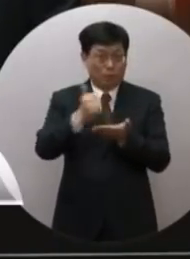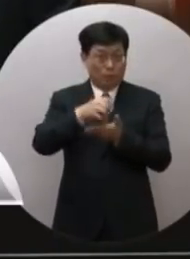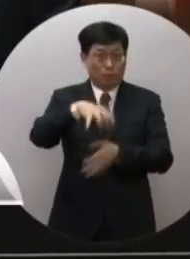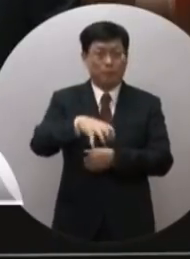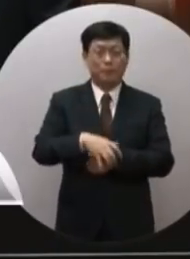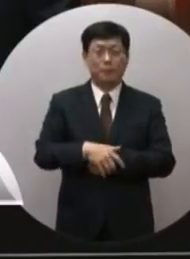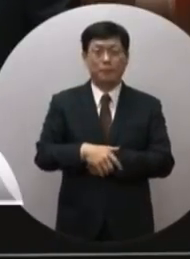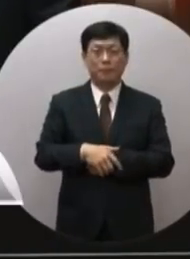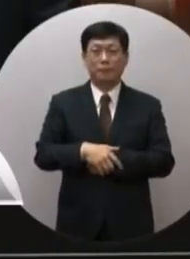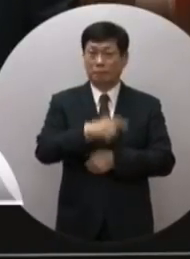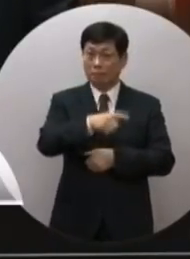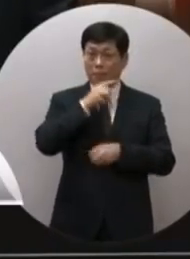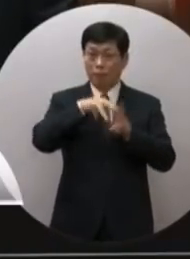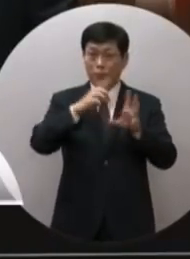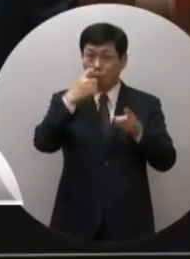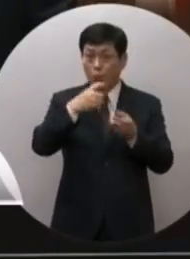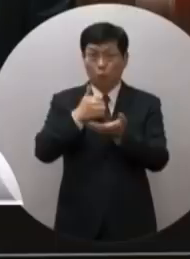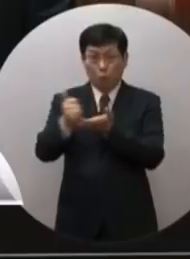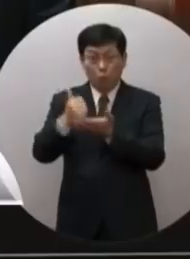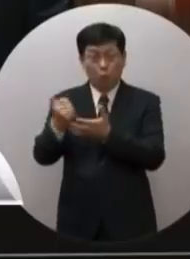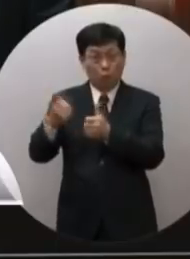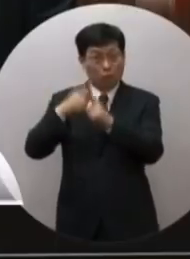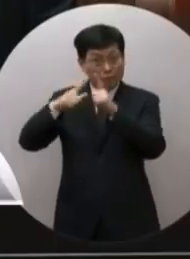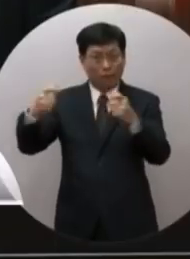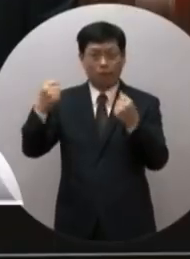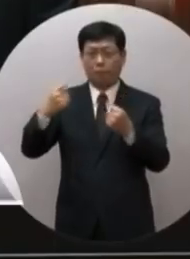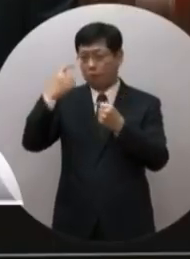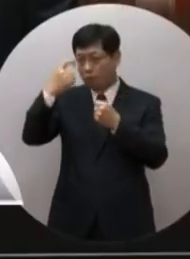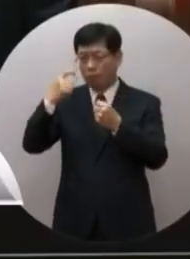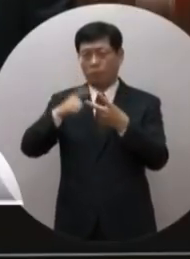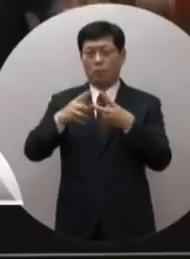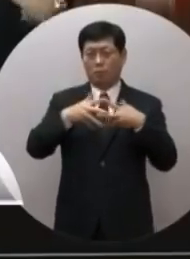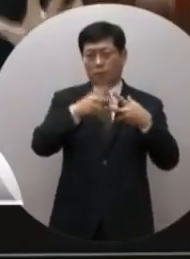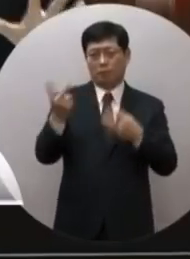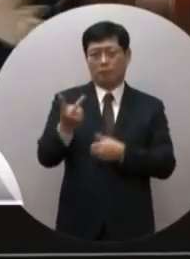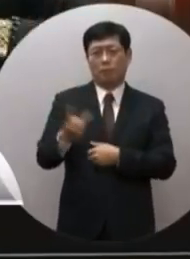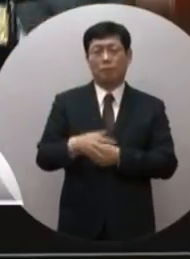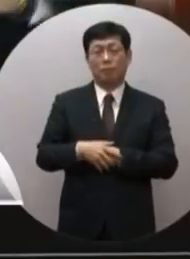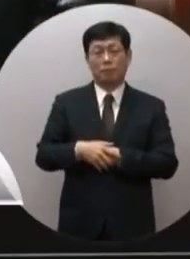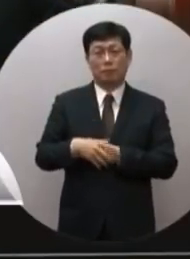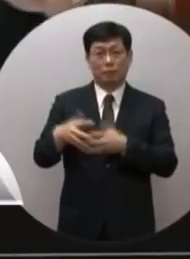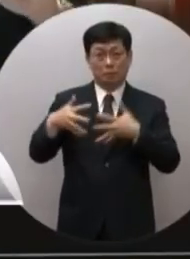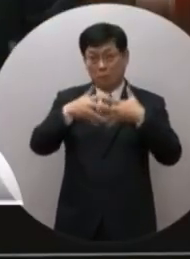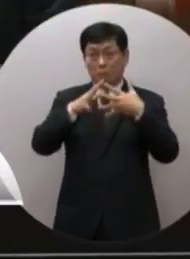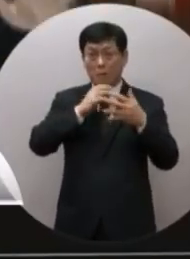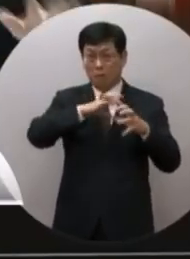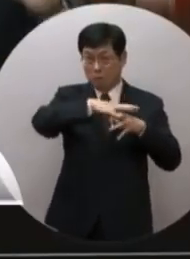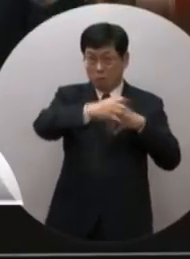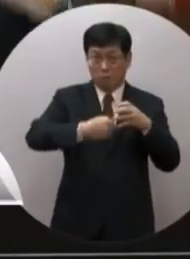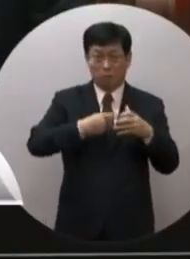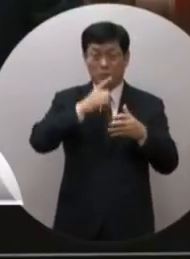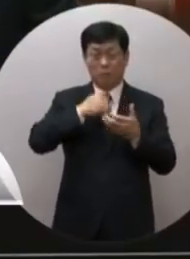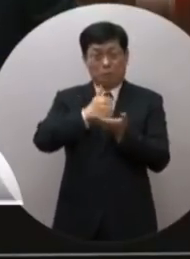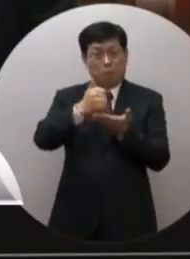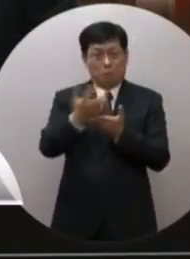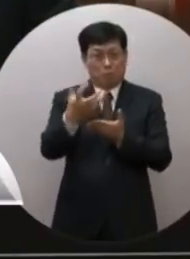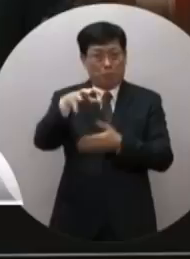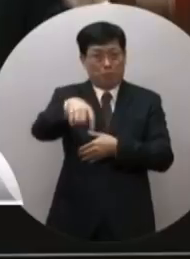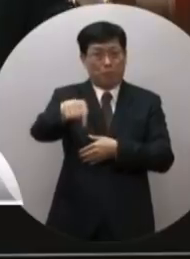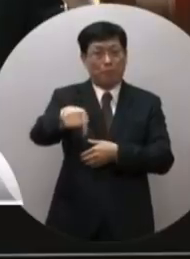国，它出口最大的市场就在欧洲跟美国，美国是全世界最大的出口市